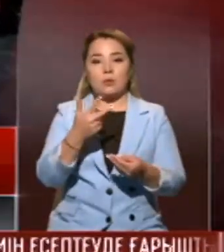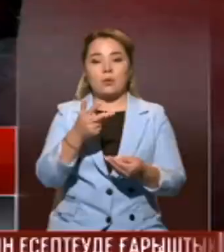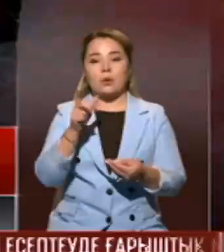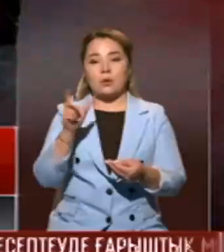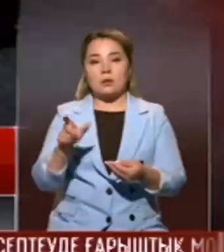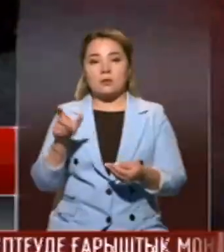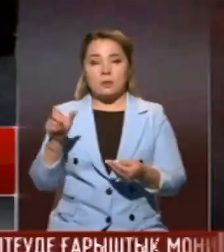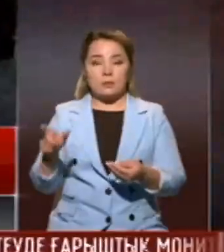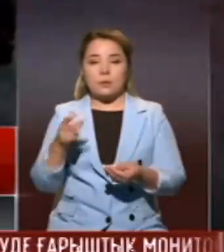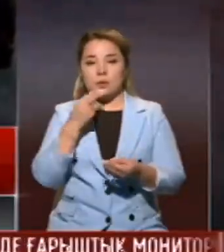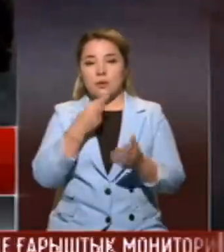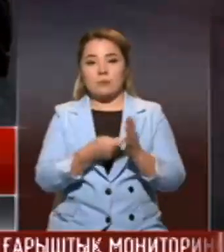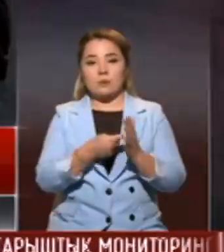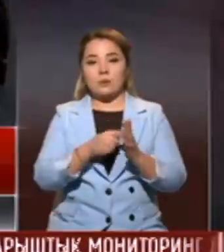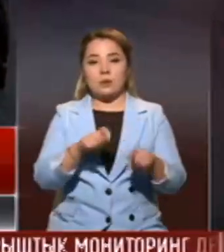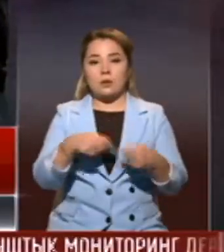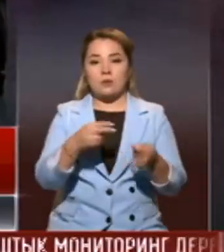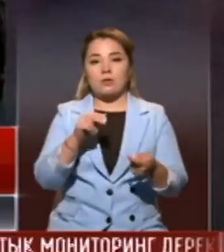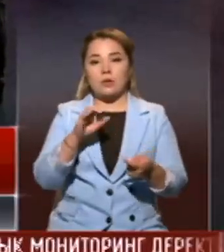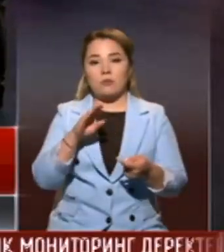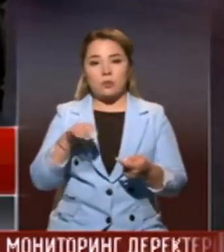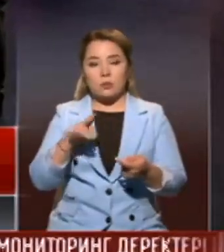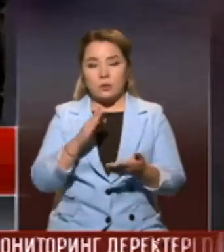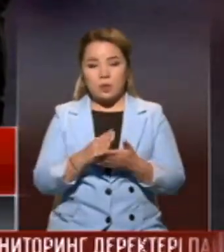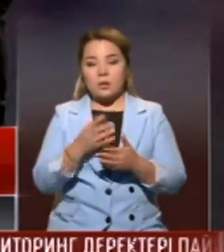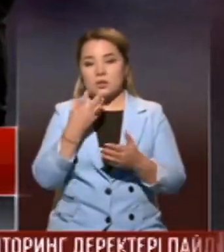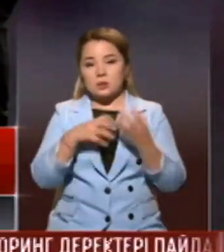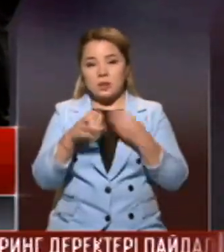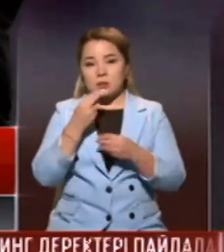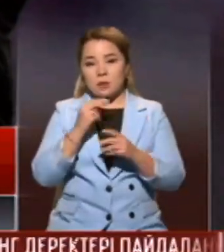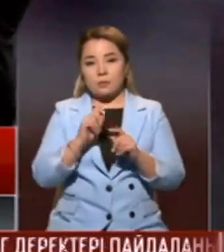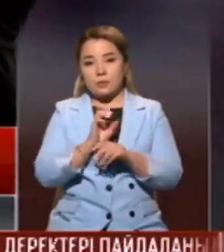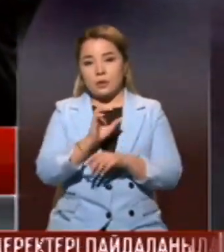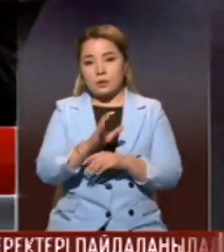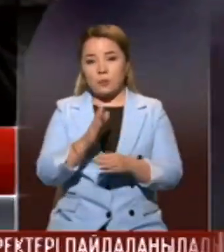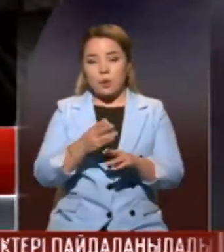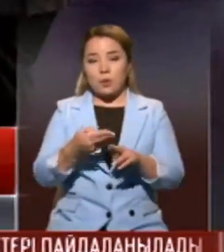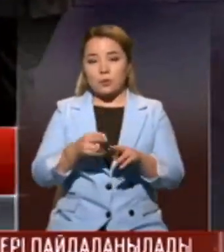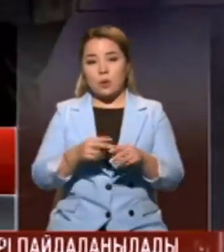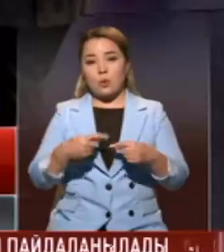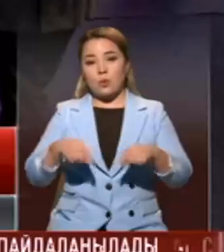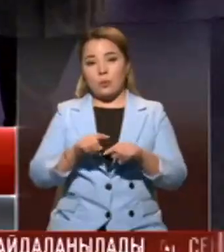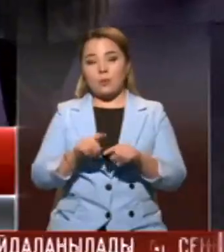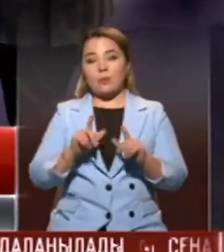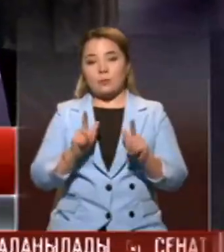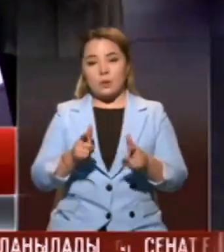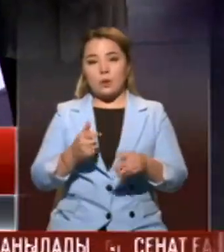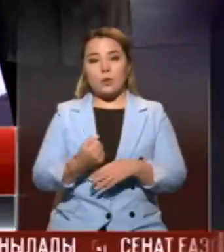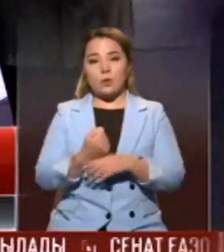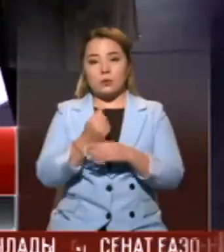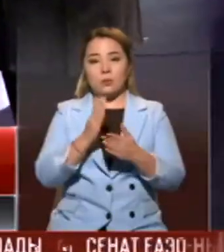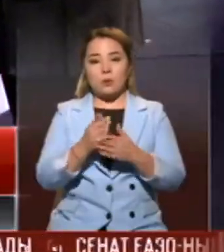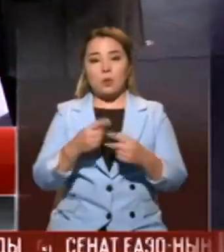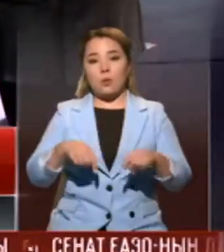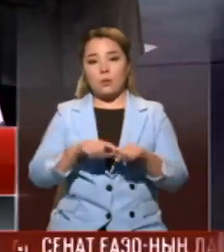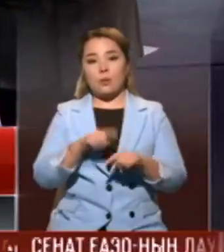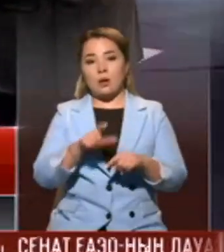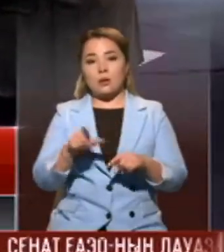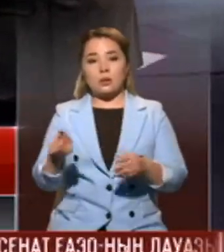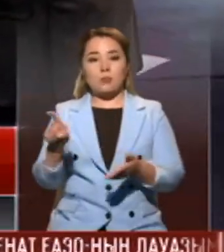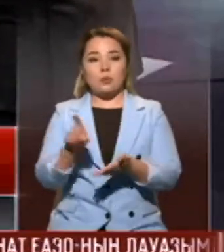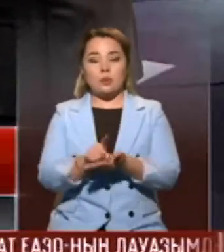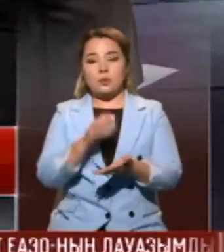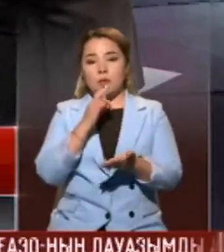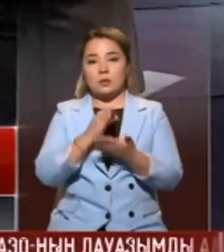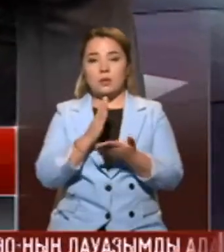Біреу жаңағыдай фаст фуд жіберді, біреу ыстық тамақ жіберді дегендей. Сондықтан қоғам бұл жағынан қолдайды. Бұл қоғамдық азаматтық борыш